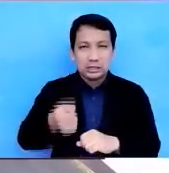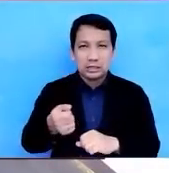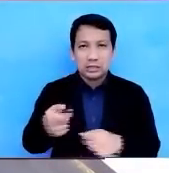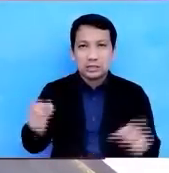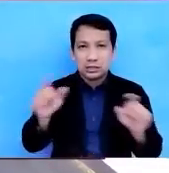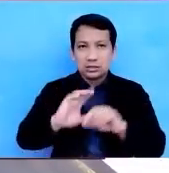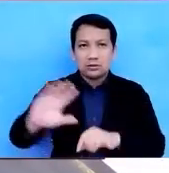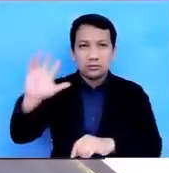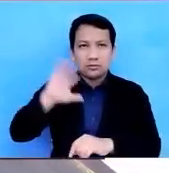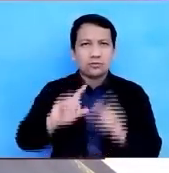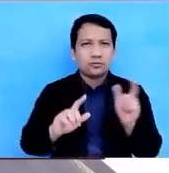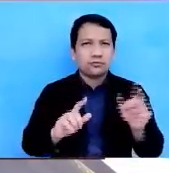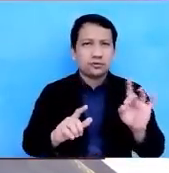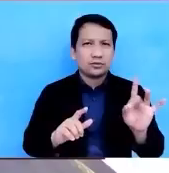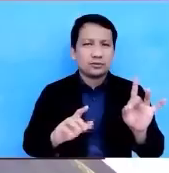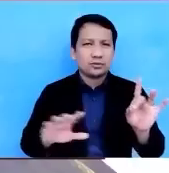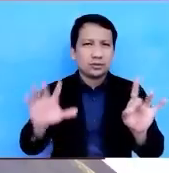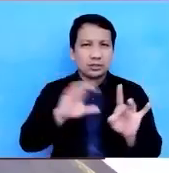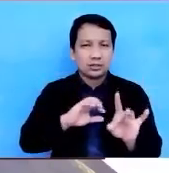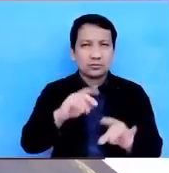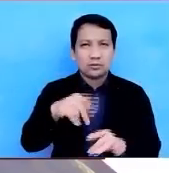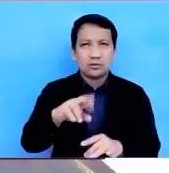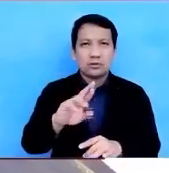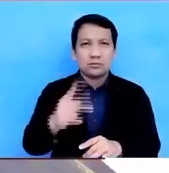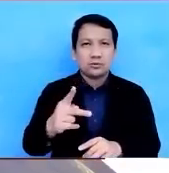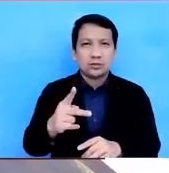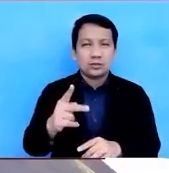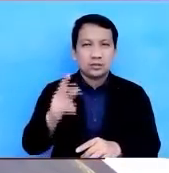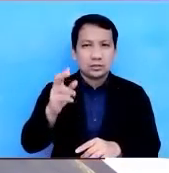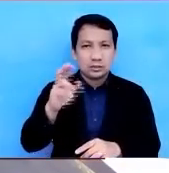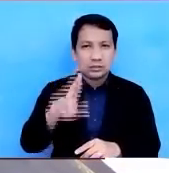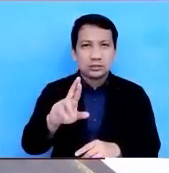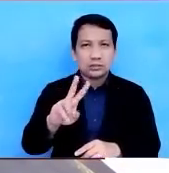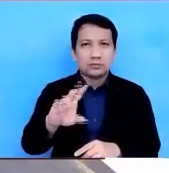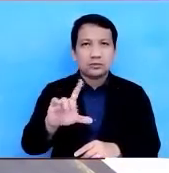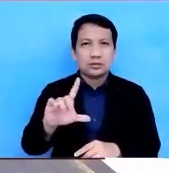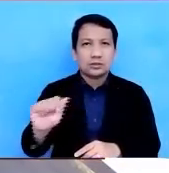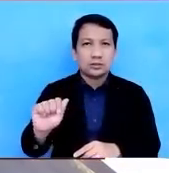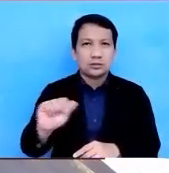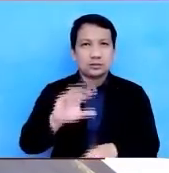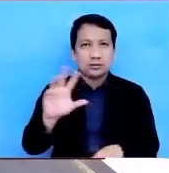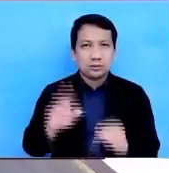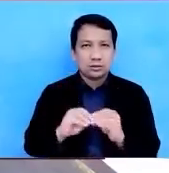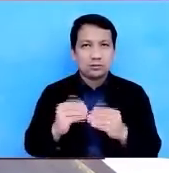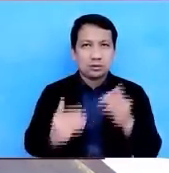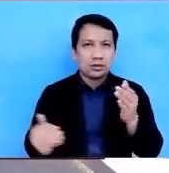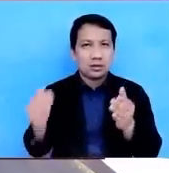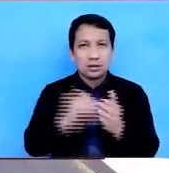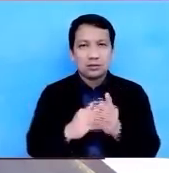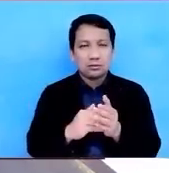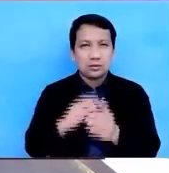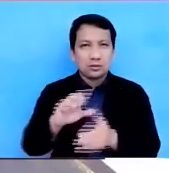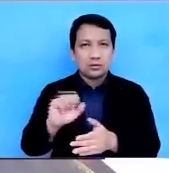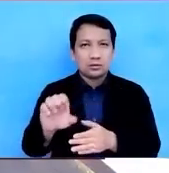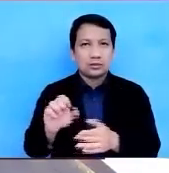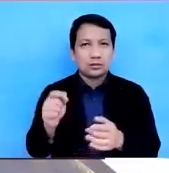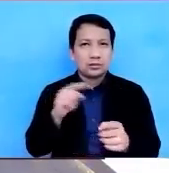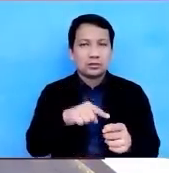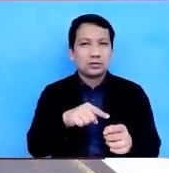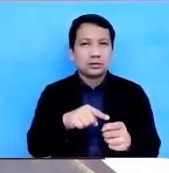pang 2018 para sa pork barrel ni Revilla. At ayon sa korte, parang umulit lamang ang kaso laban kay